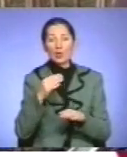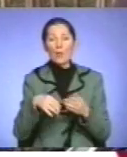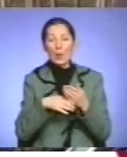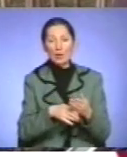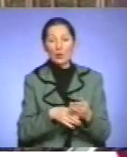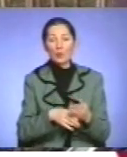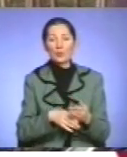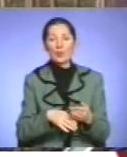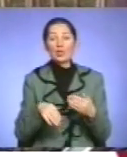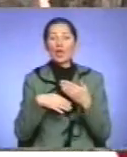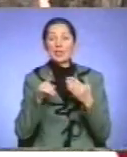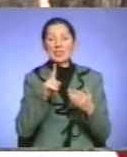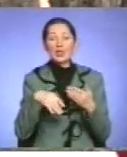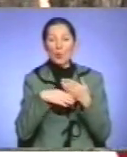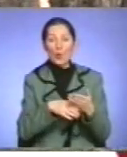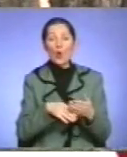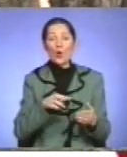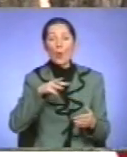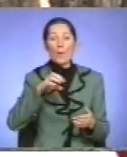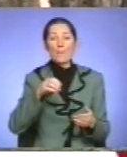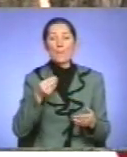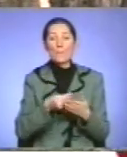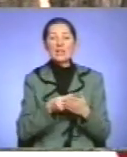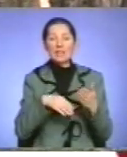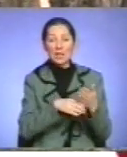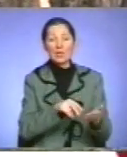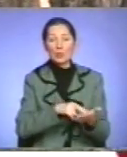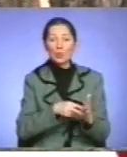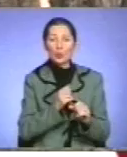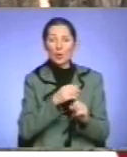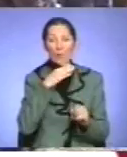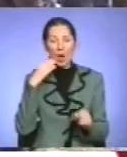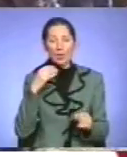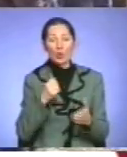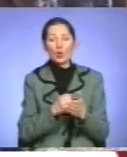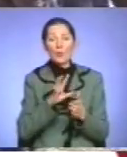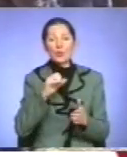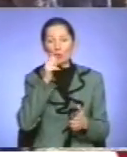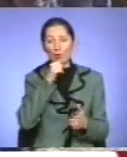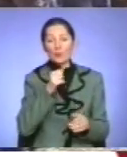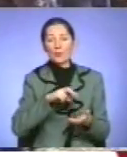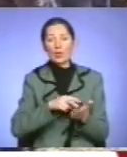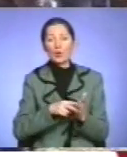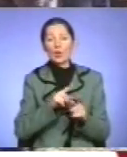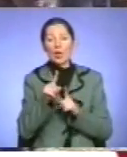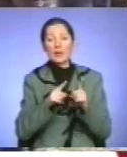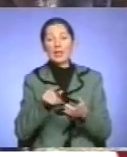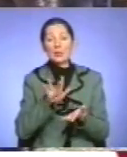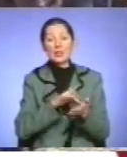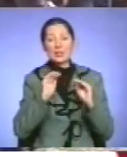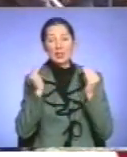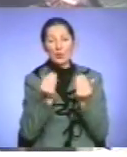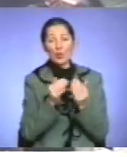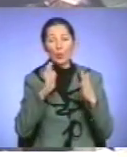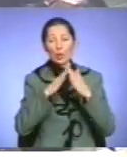зробити досить багато. До 500-ліття Скалата планують реконструювати і міський стадіон, будинок культури, добудувати